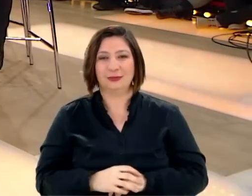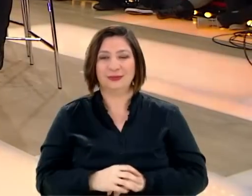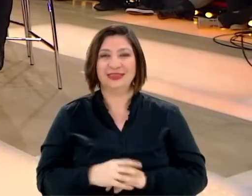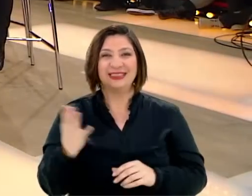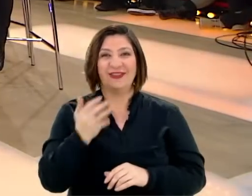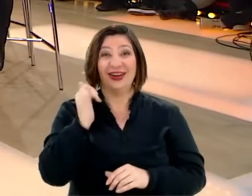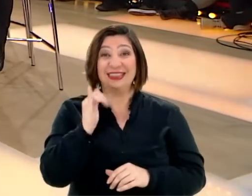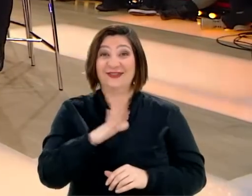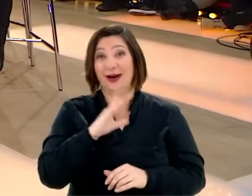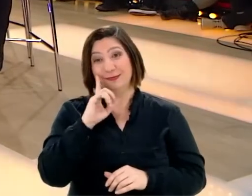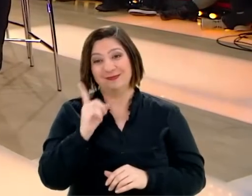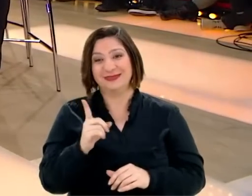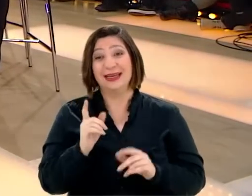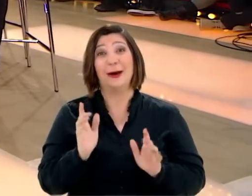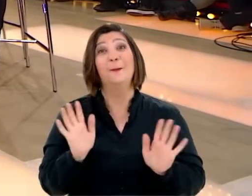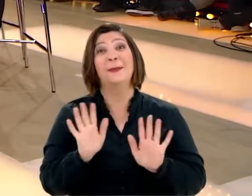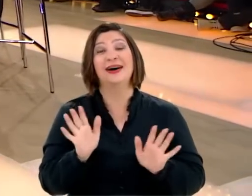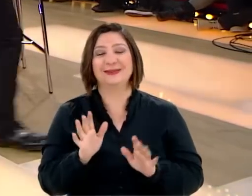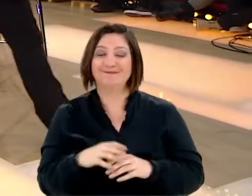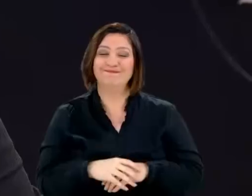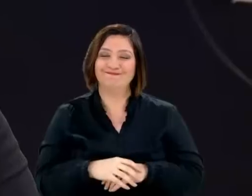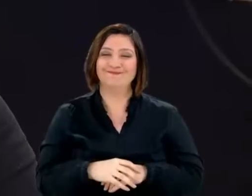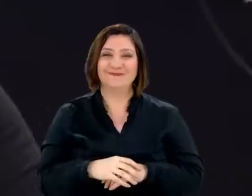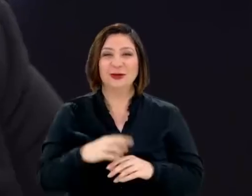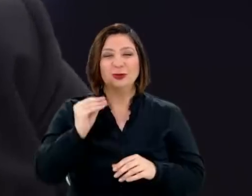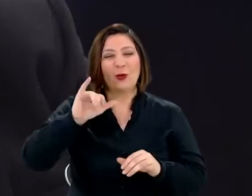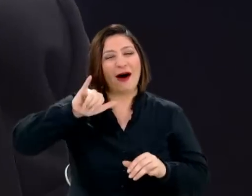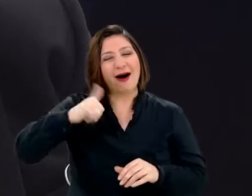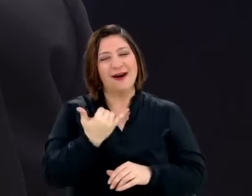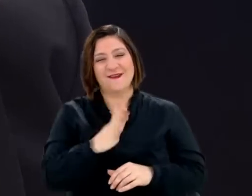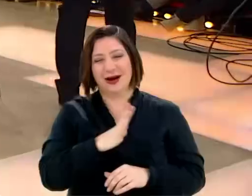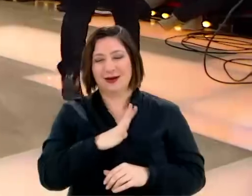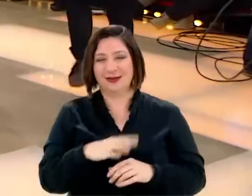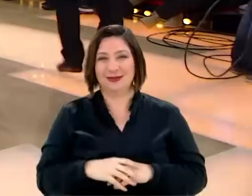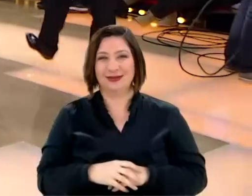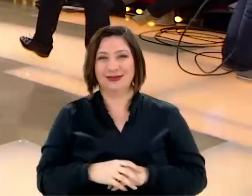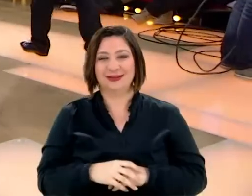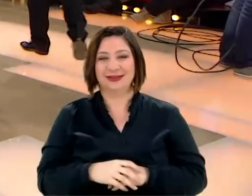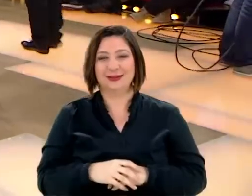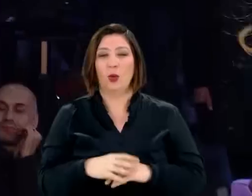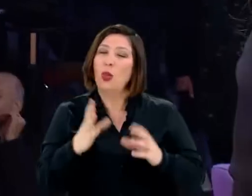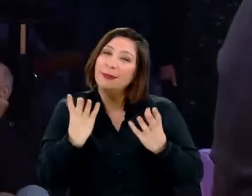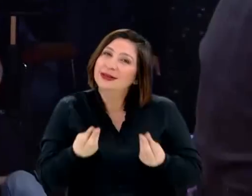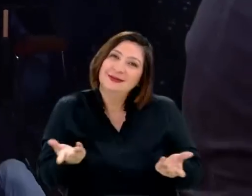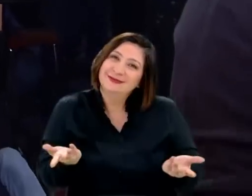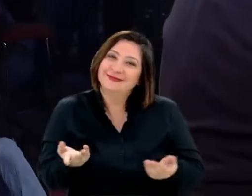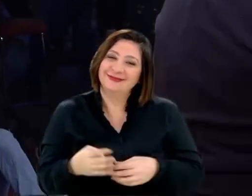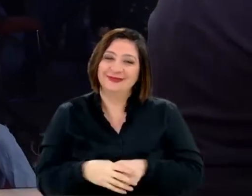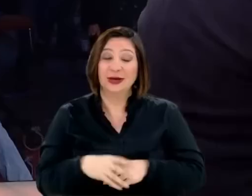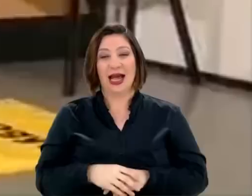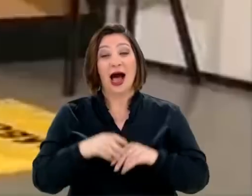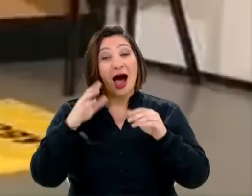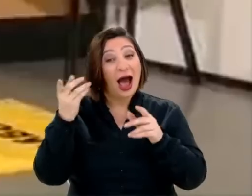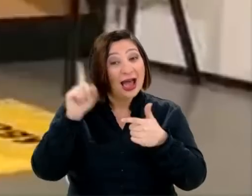Daha fenası var. Yapma ya. Evet. Çok ağır var bir tane. Olabilir.